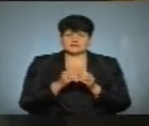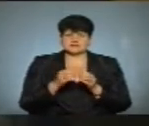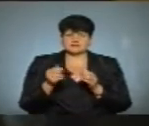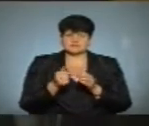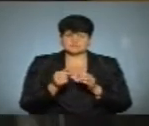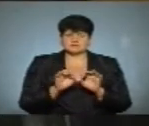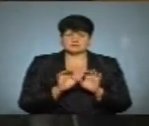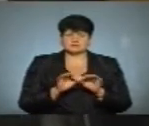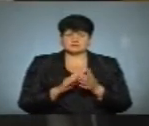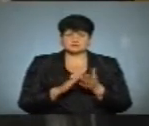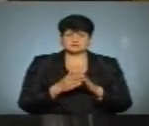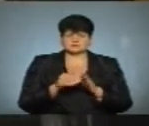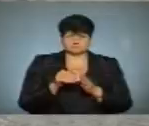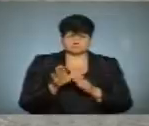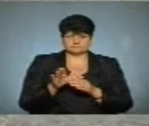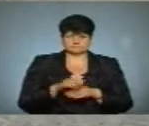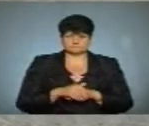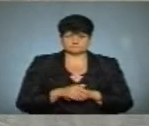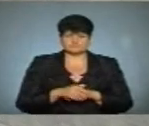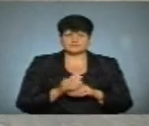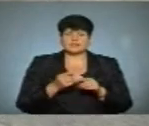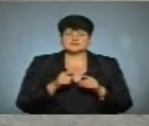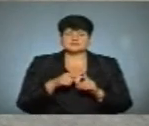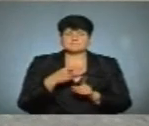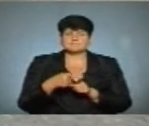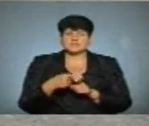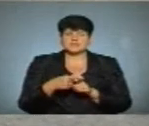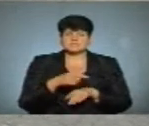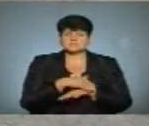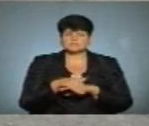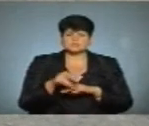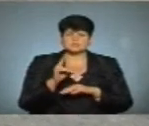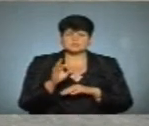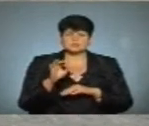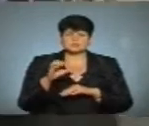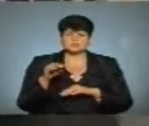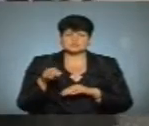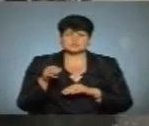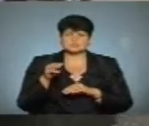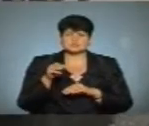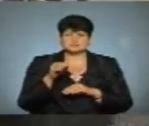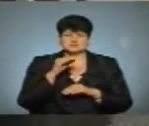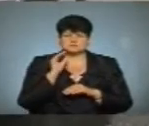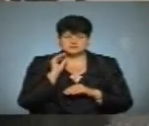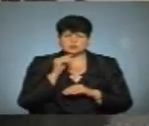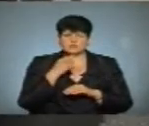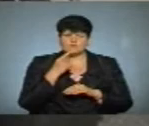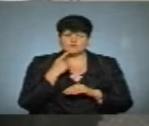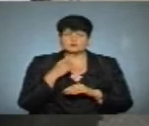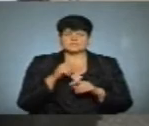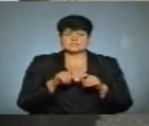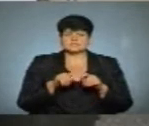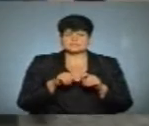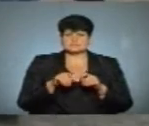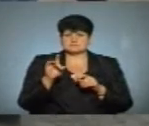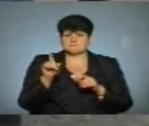Коментувати ситуацію він відмовився. А це перехрестя вулиць Князя Острозького і бульвару Шевченка. За словами інспектора з паркування